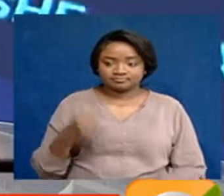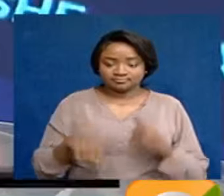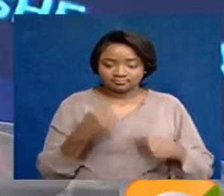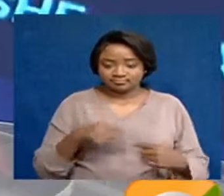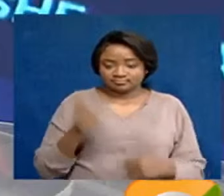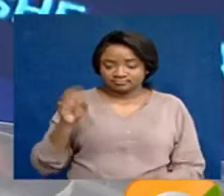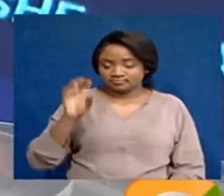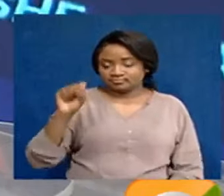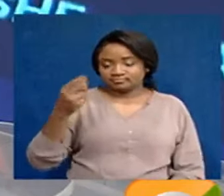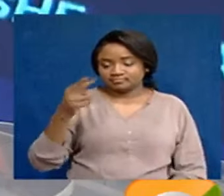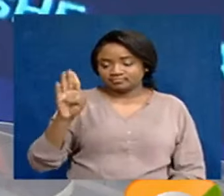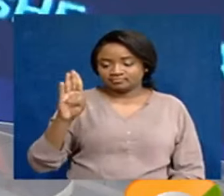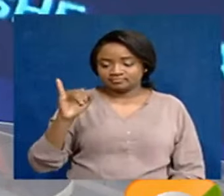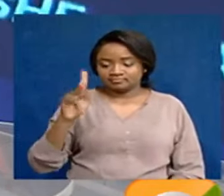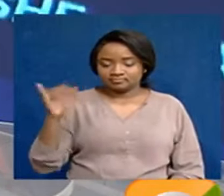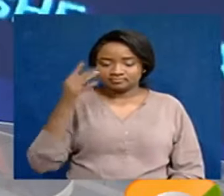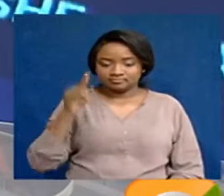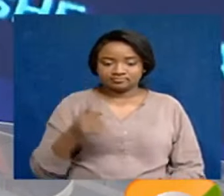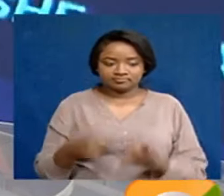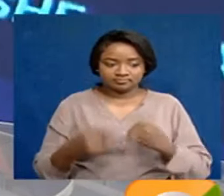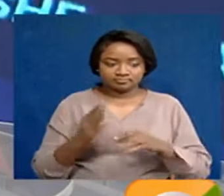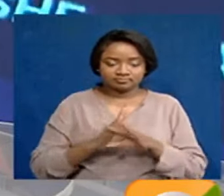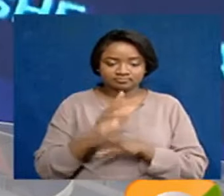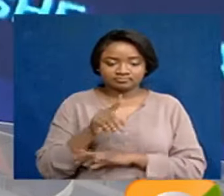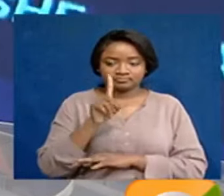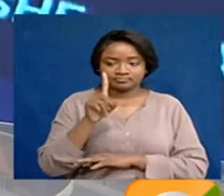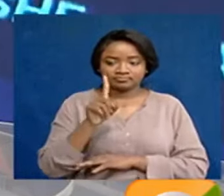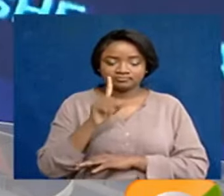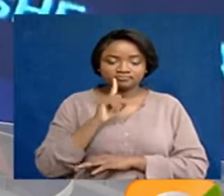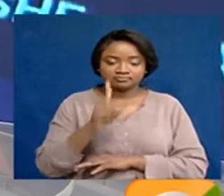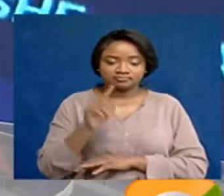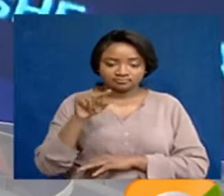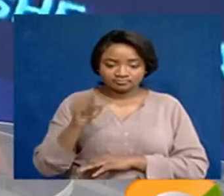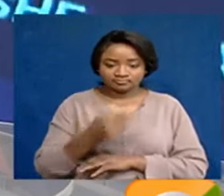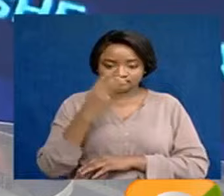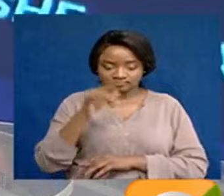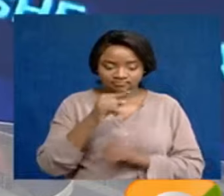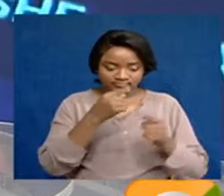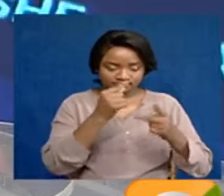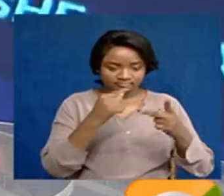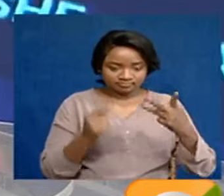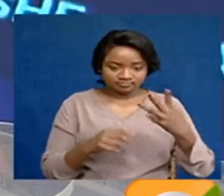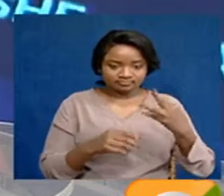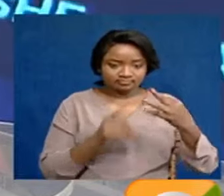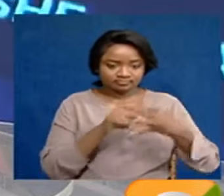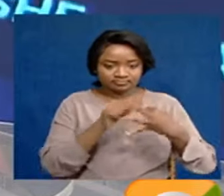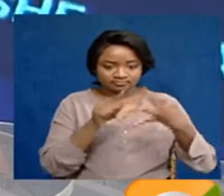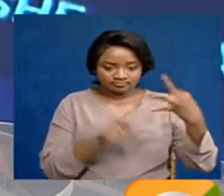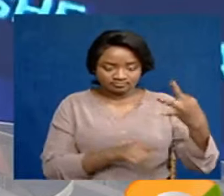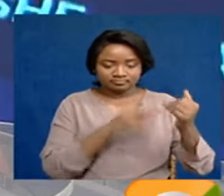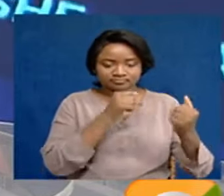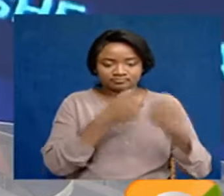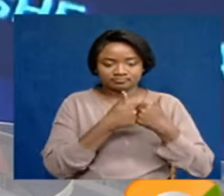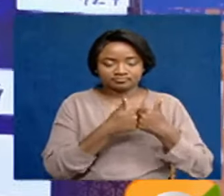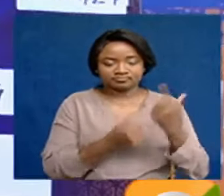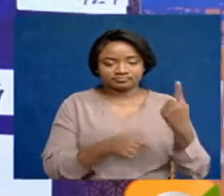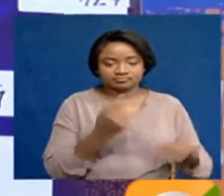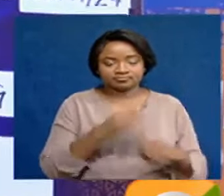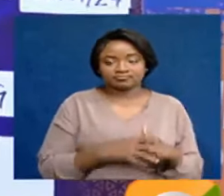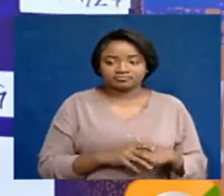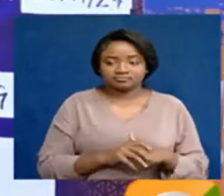kwa kujishindia zaidi ya shilingi 100,000 baada ya kutabiri mechi 13 kati ya 15 kwa usahihi. Ochieng mwenye umri wa